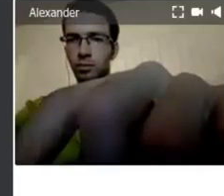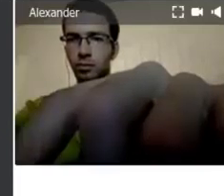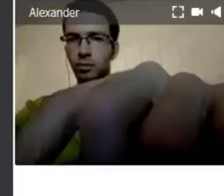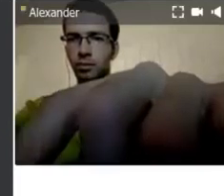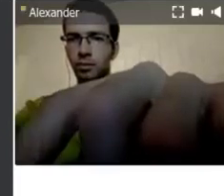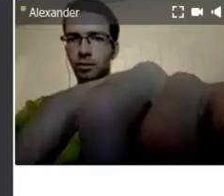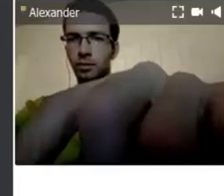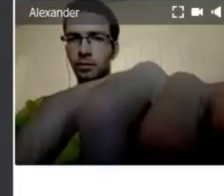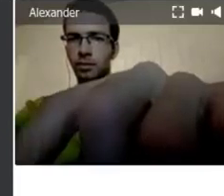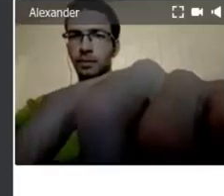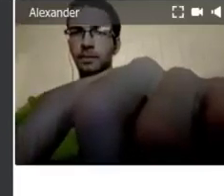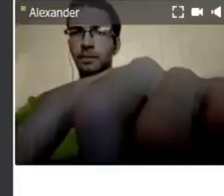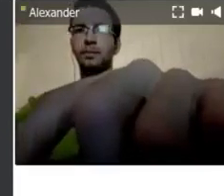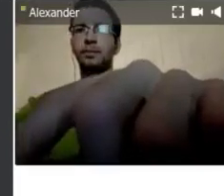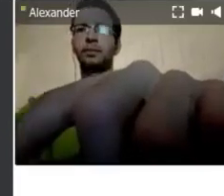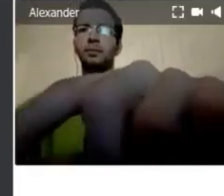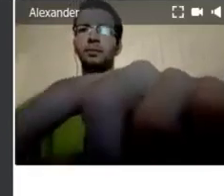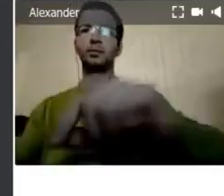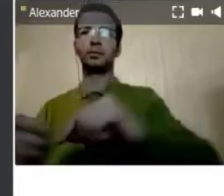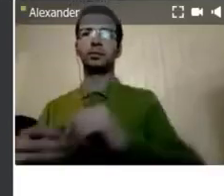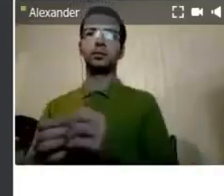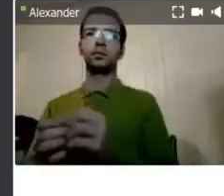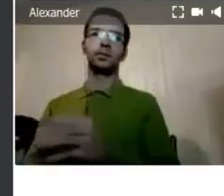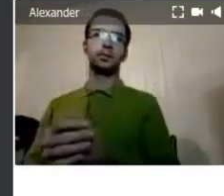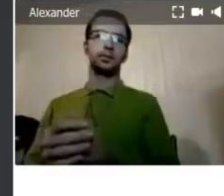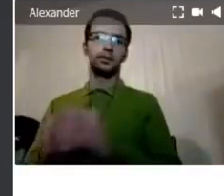такие слиточки, они расфасованы,